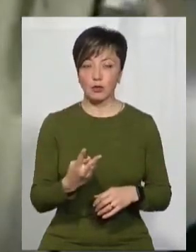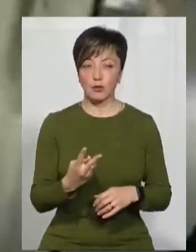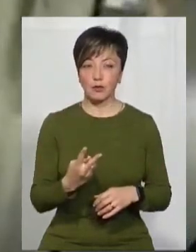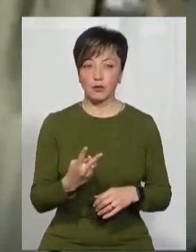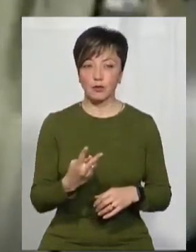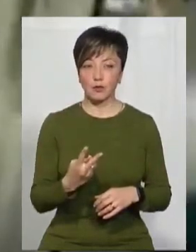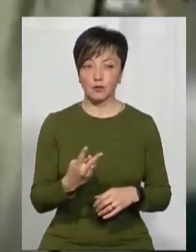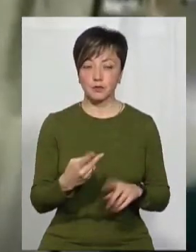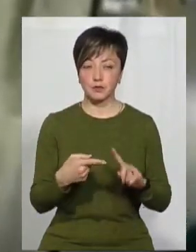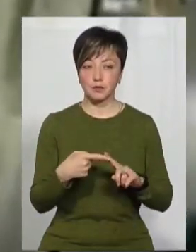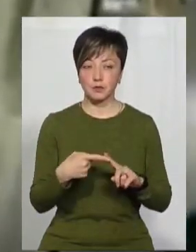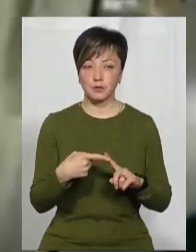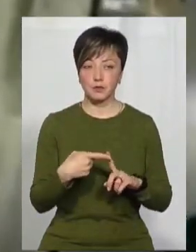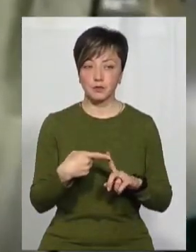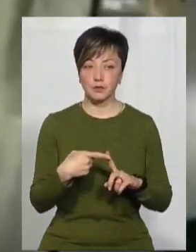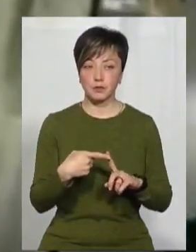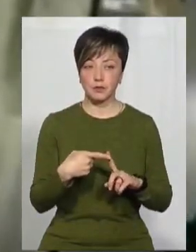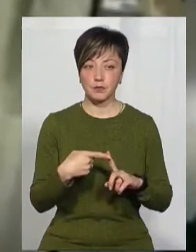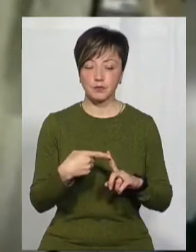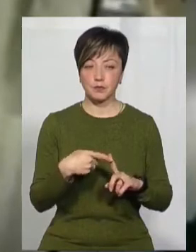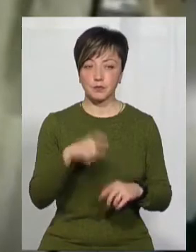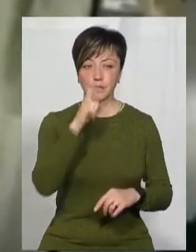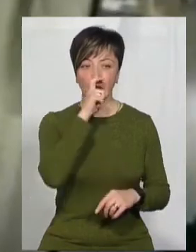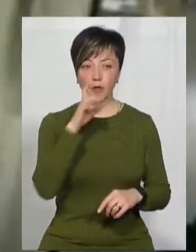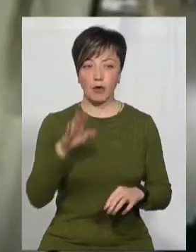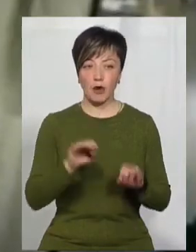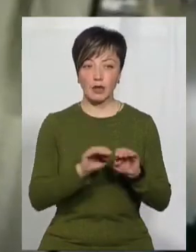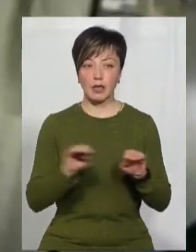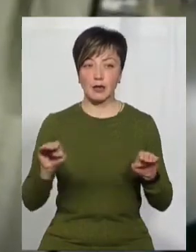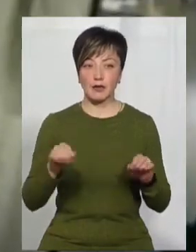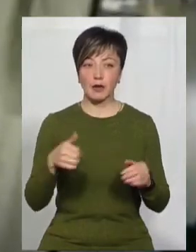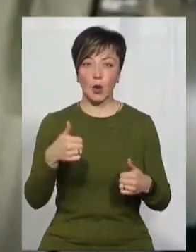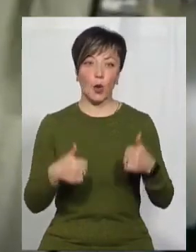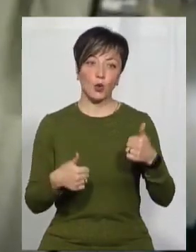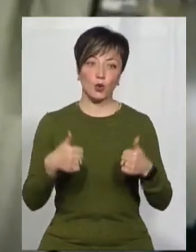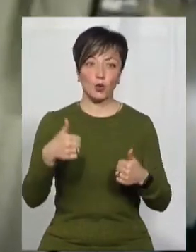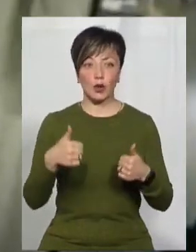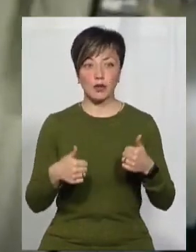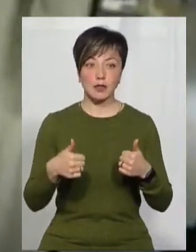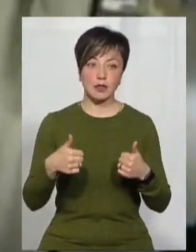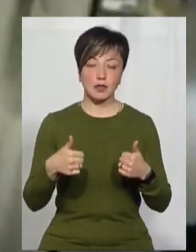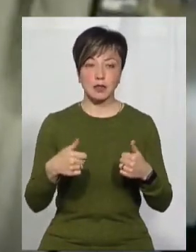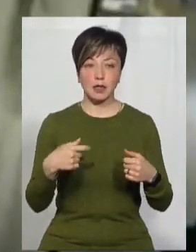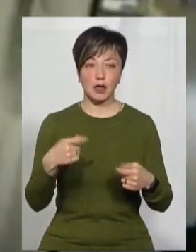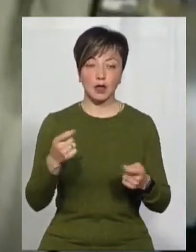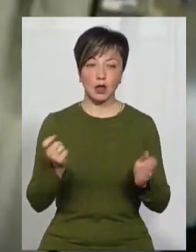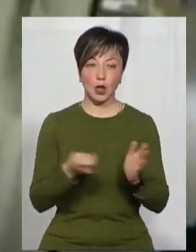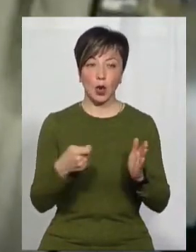по-перше, досить непоганий рівень конкуренції на